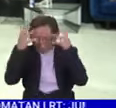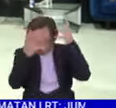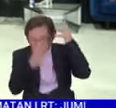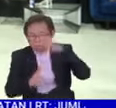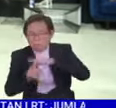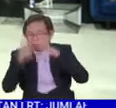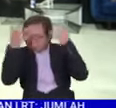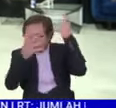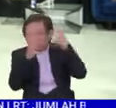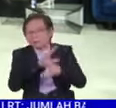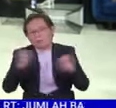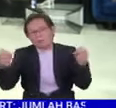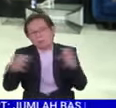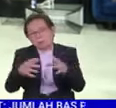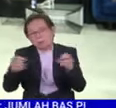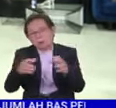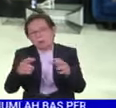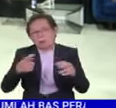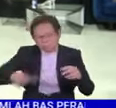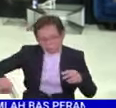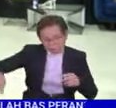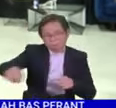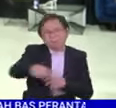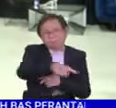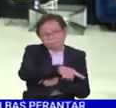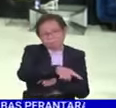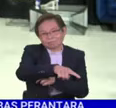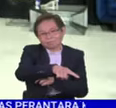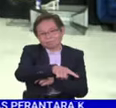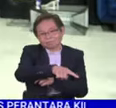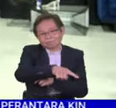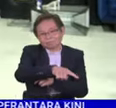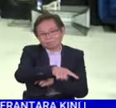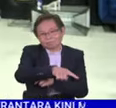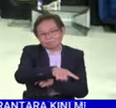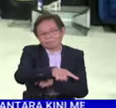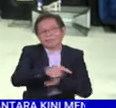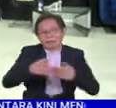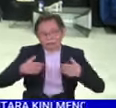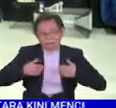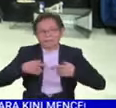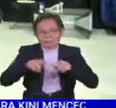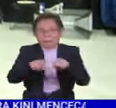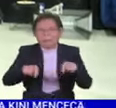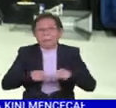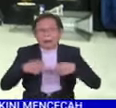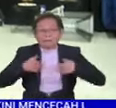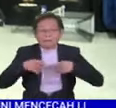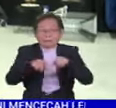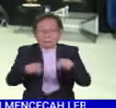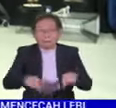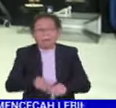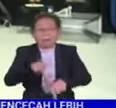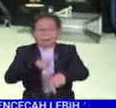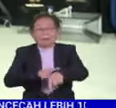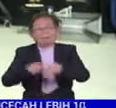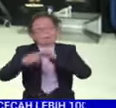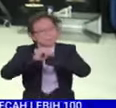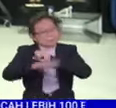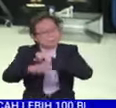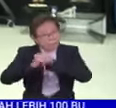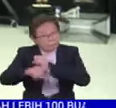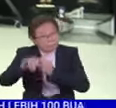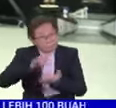juga pergeseran di kalangan mereka yang berada di tempat yang semasa berkempen